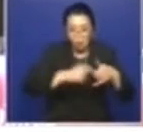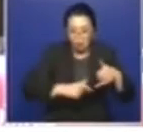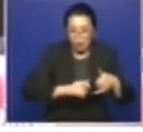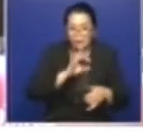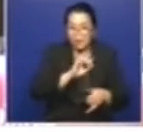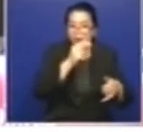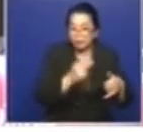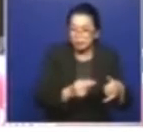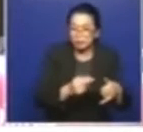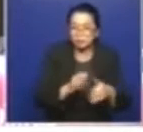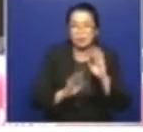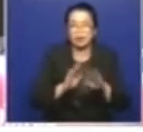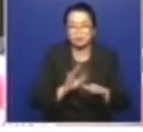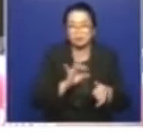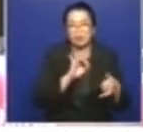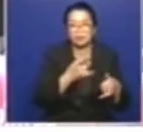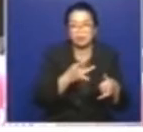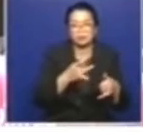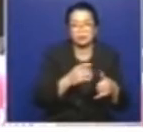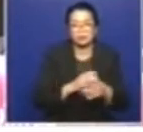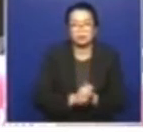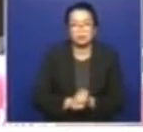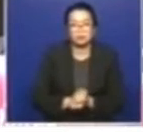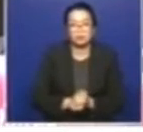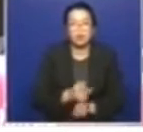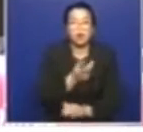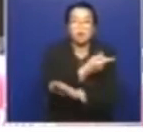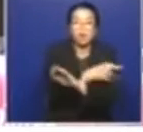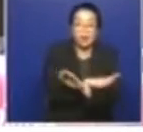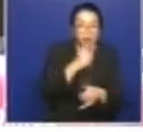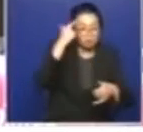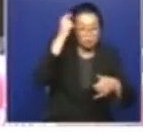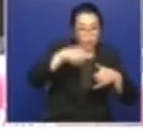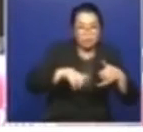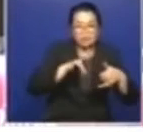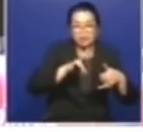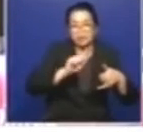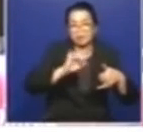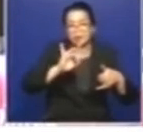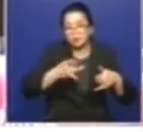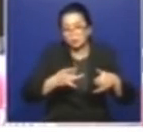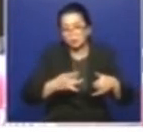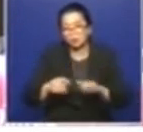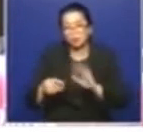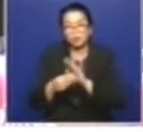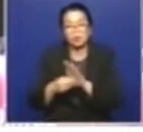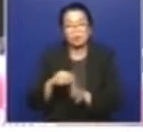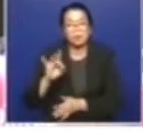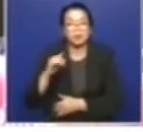วนี่นะทบทวนอีกครั้งคนภูเก็ต 780,000 กรุงเทพ